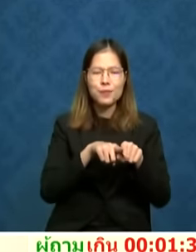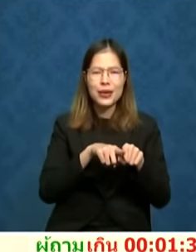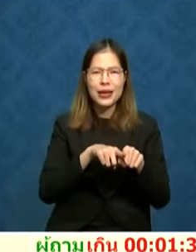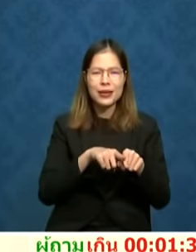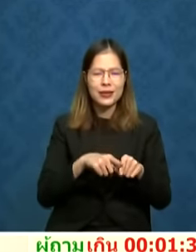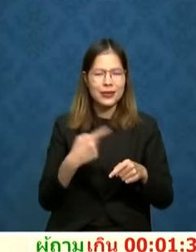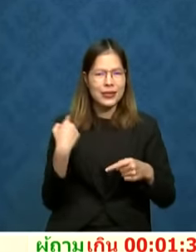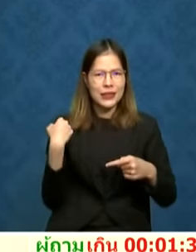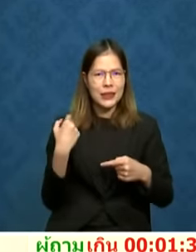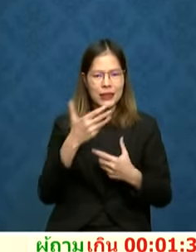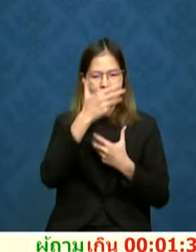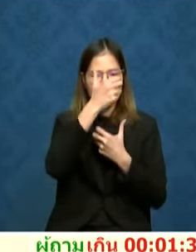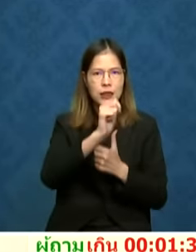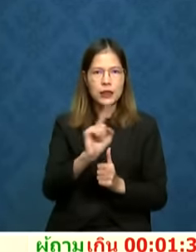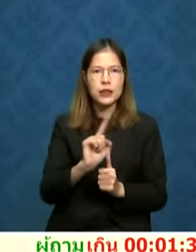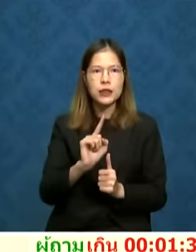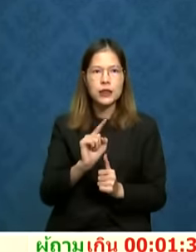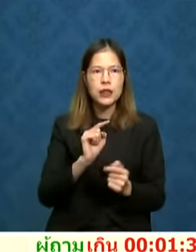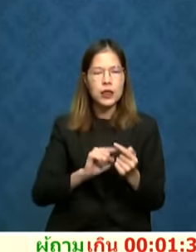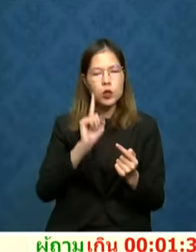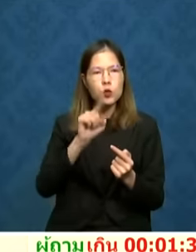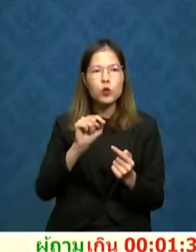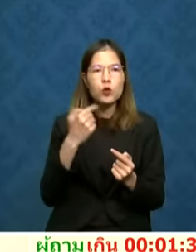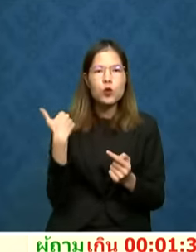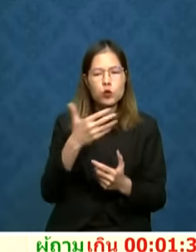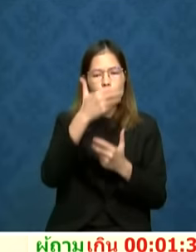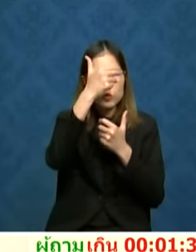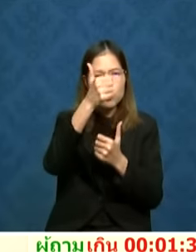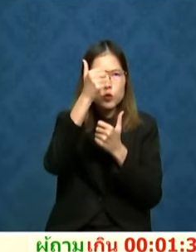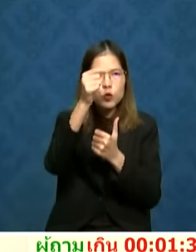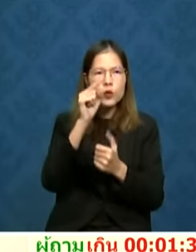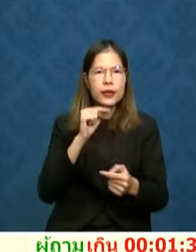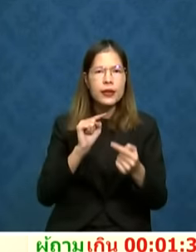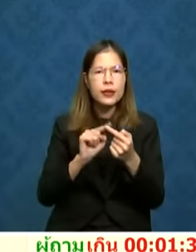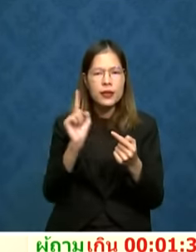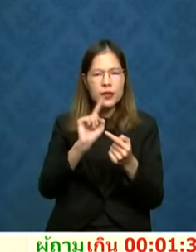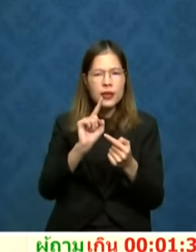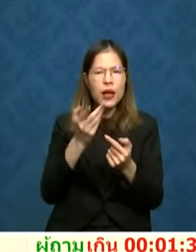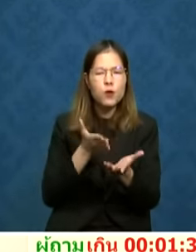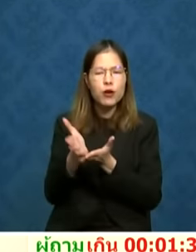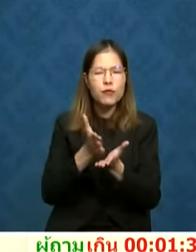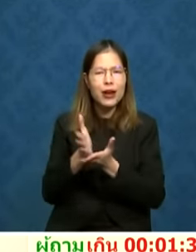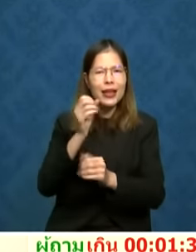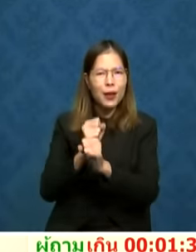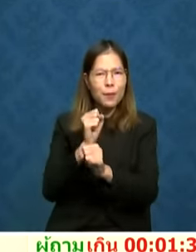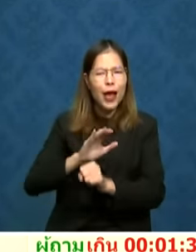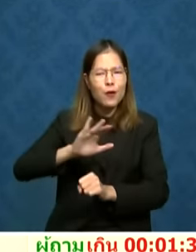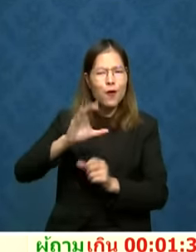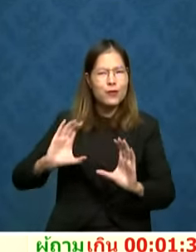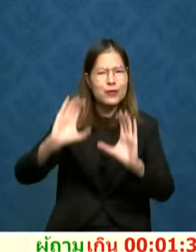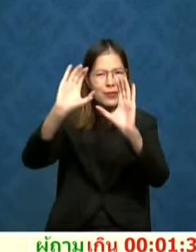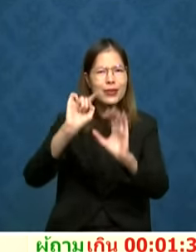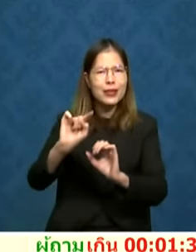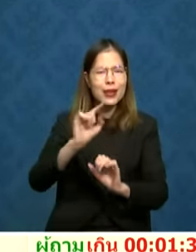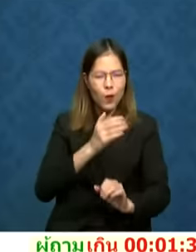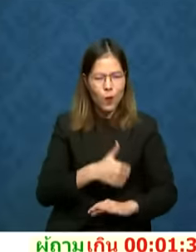ถามตรนั้เมอกா Alert เขมาสหนำตงนั้นท่านมวแต่มุงสนใจทจะไป DISCREDIT พระ Genius ของราธậpน everythingสนใจจะ DISCRE